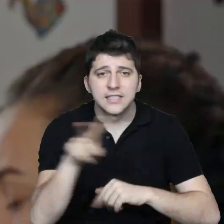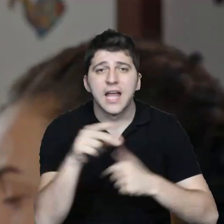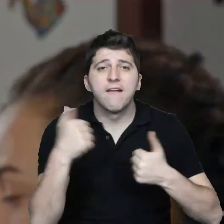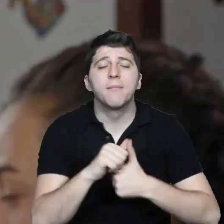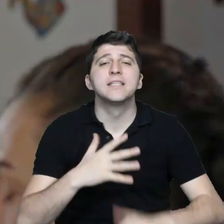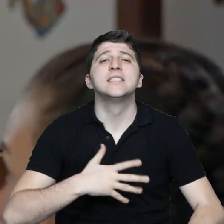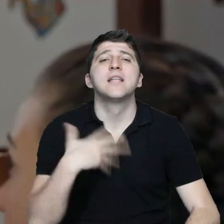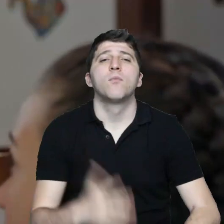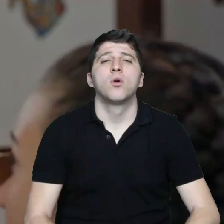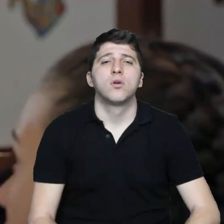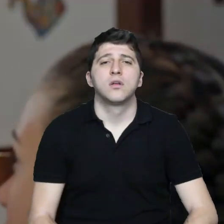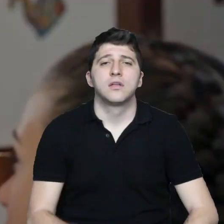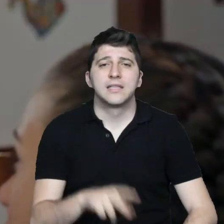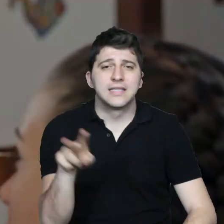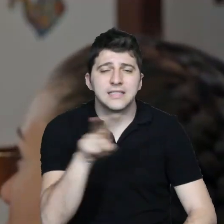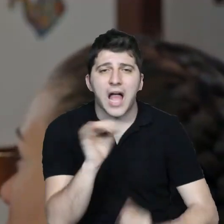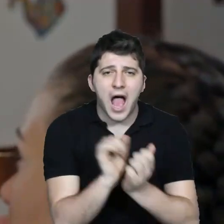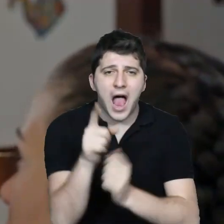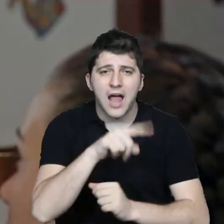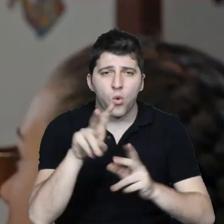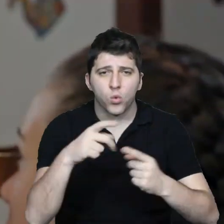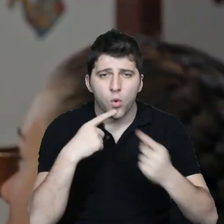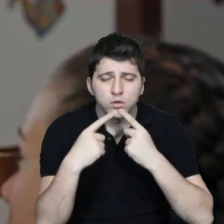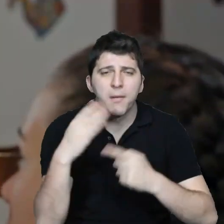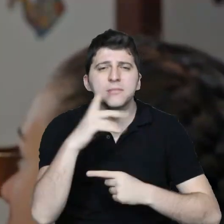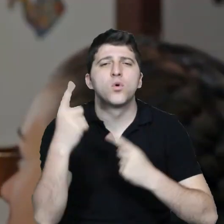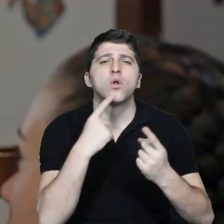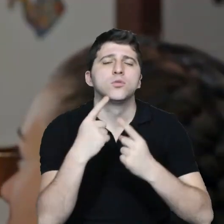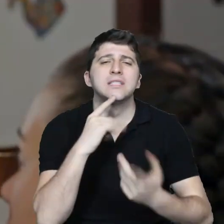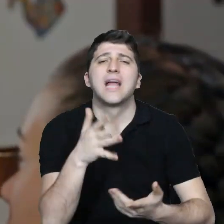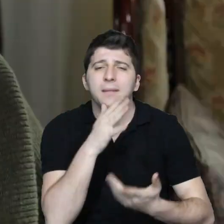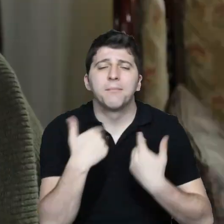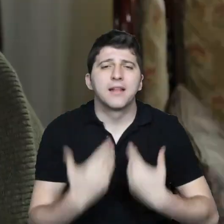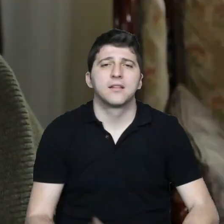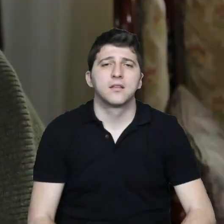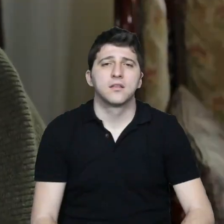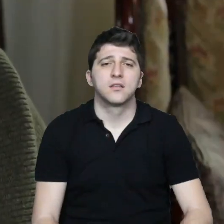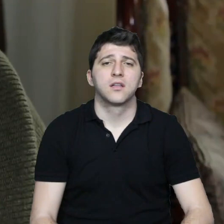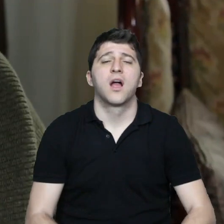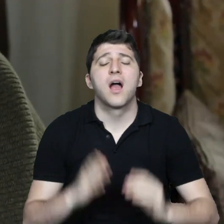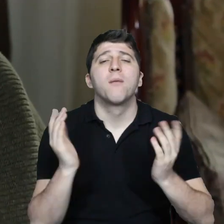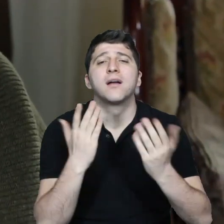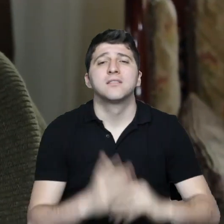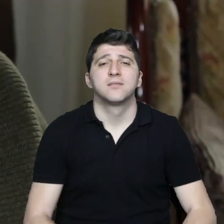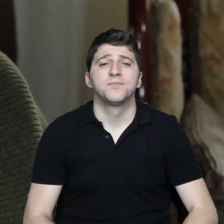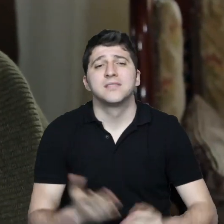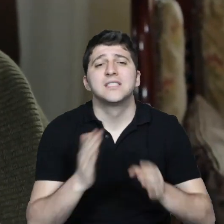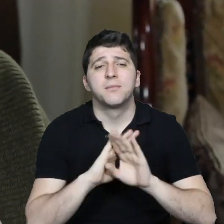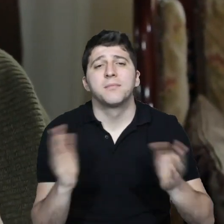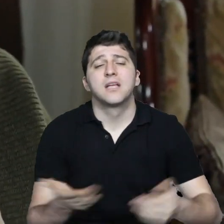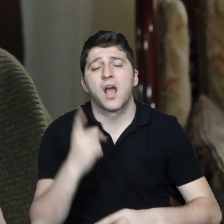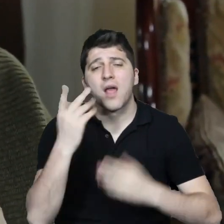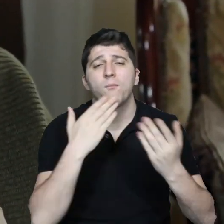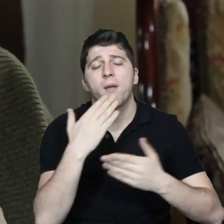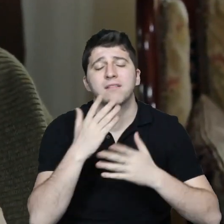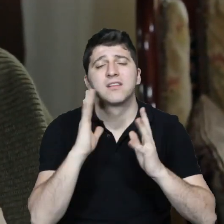evlenmek istemiyor. Ne bileyim, aileleriyle ilgili konuşmuşlardır. Başka bir şey konuşmuşlardır. Ne bileyim ben. Aman işte tamam, Allah